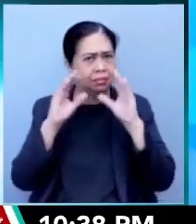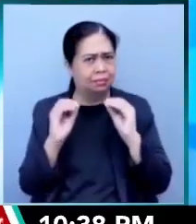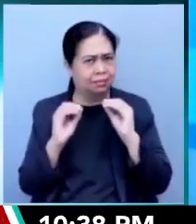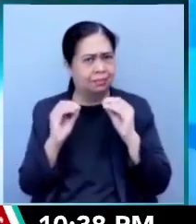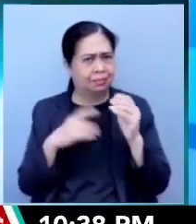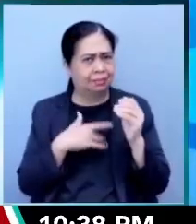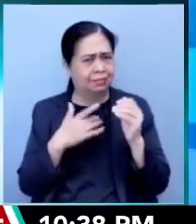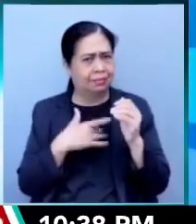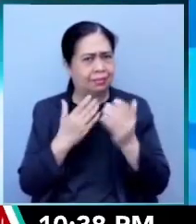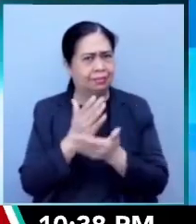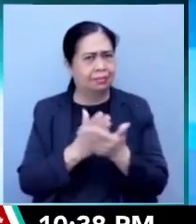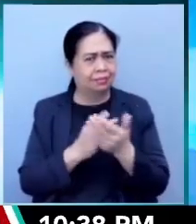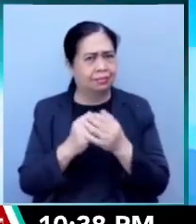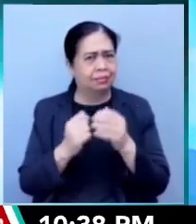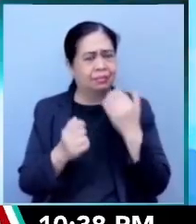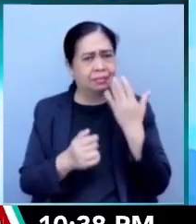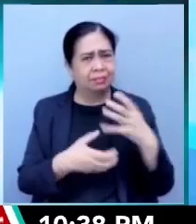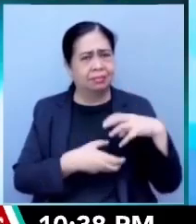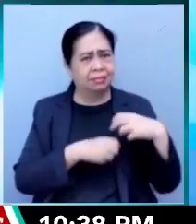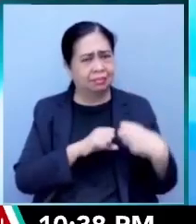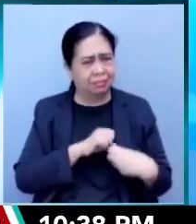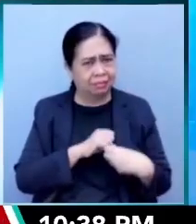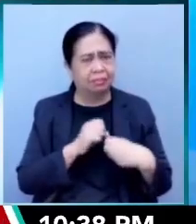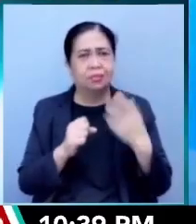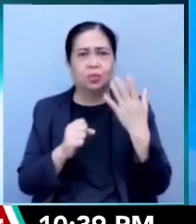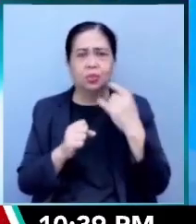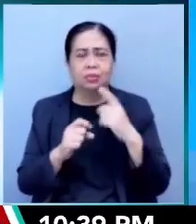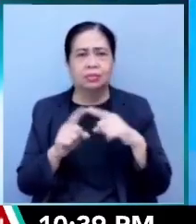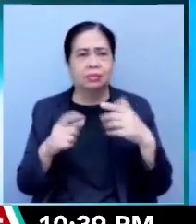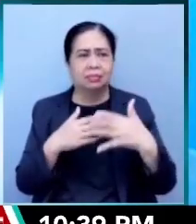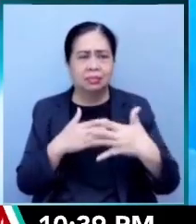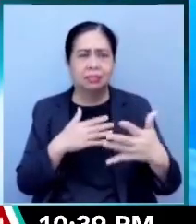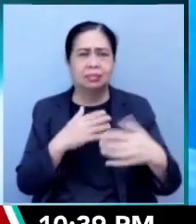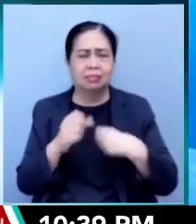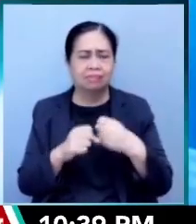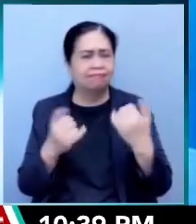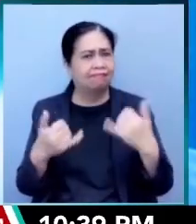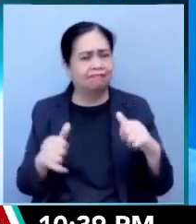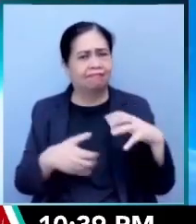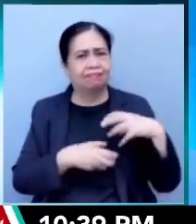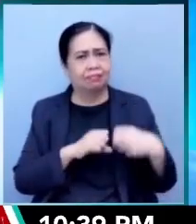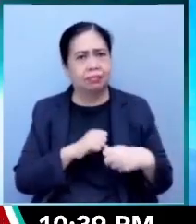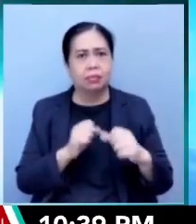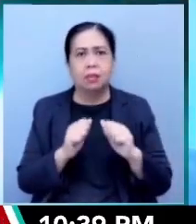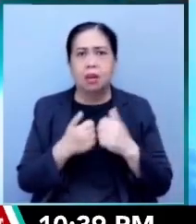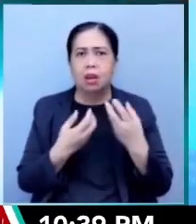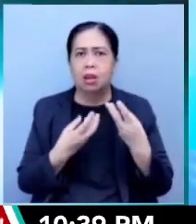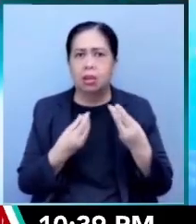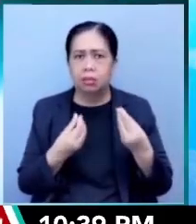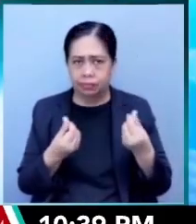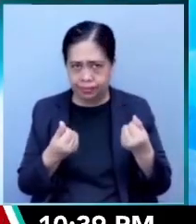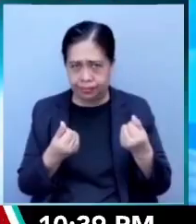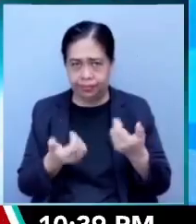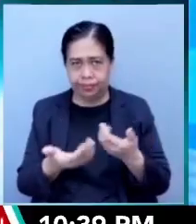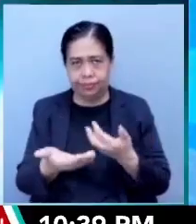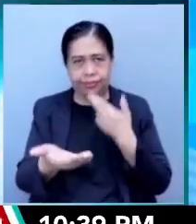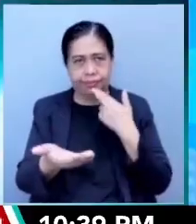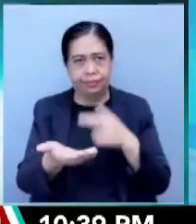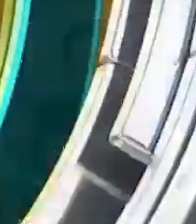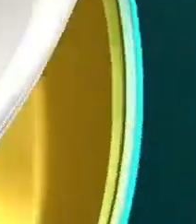ilang namataya ng mahal sa buhay kahit lumipas na ang ilang taon. Paano nga ba ito maiibsan? Narito ang report ni Von